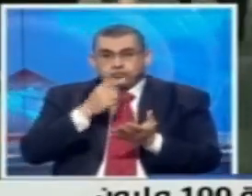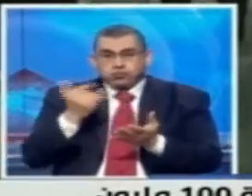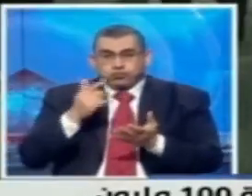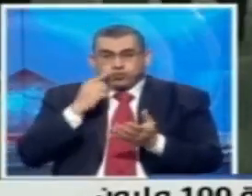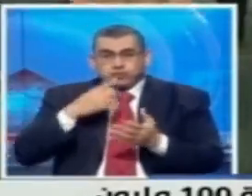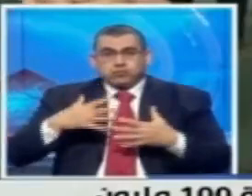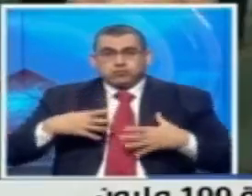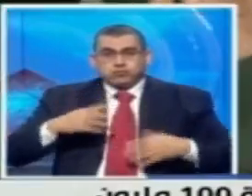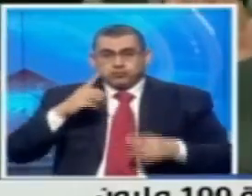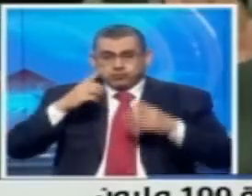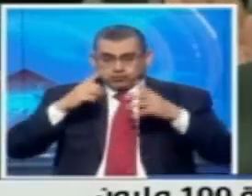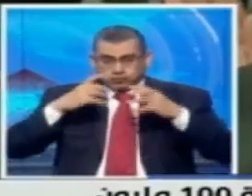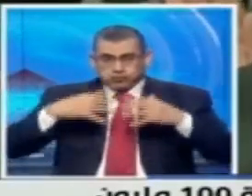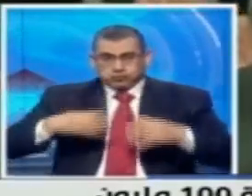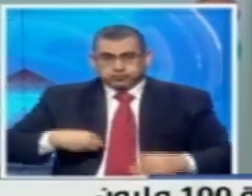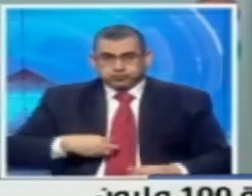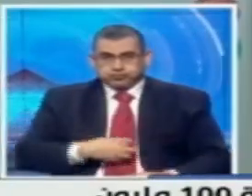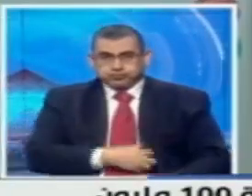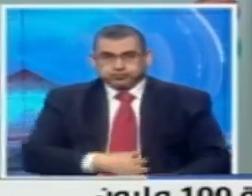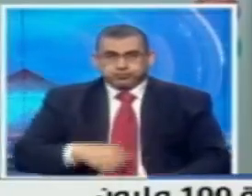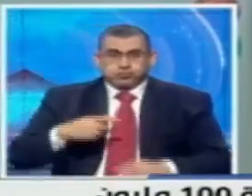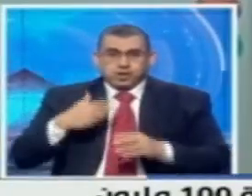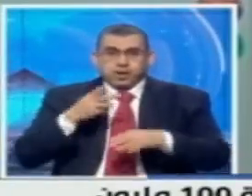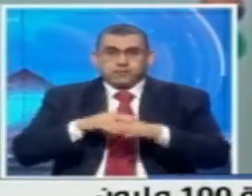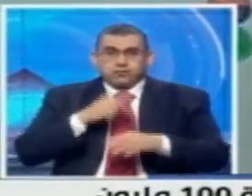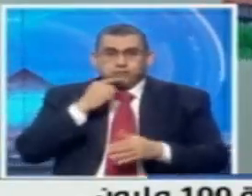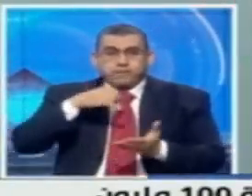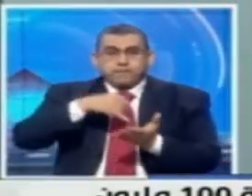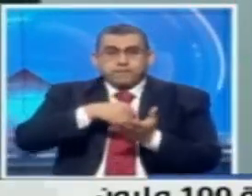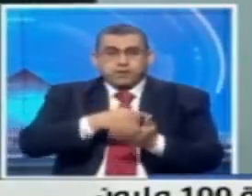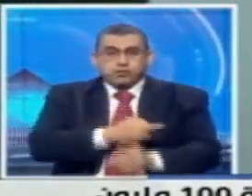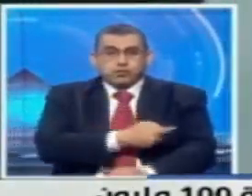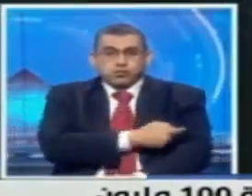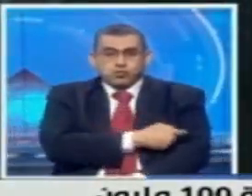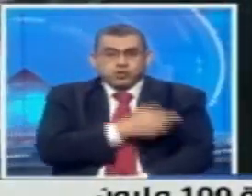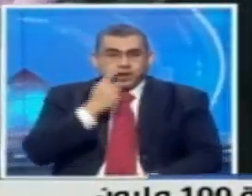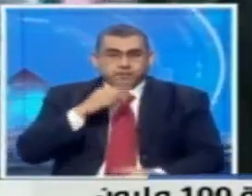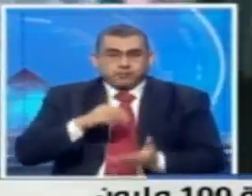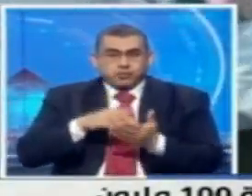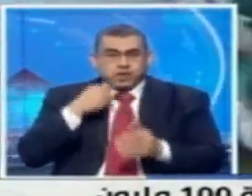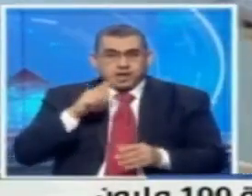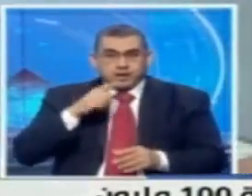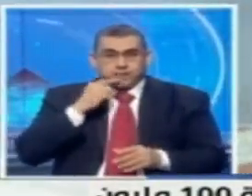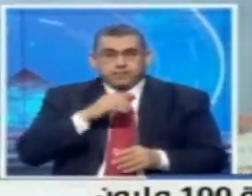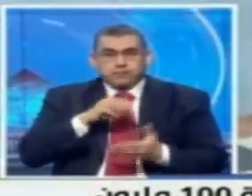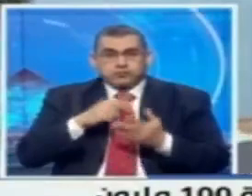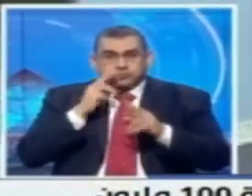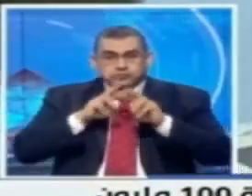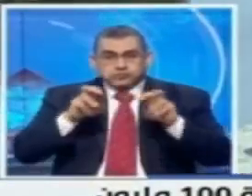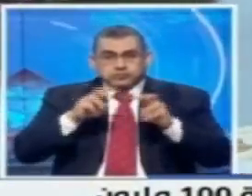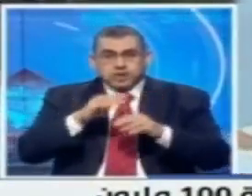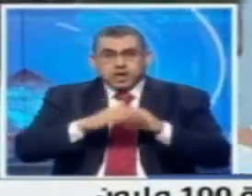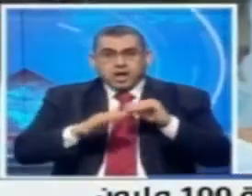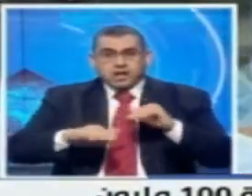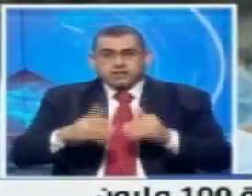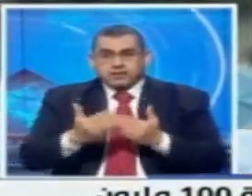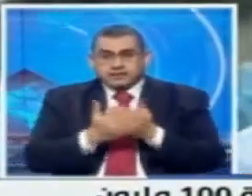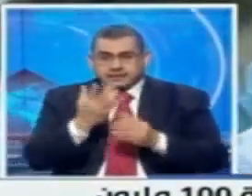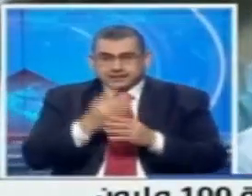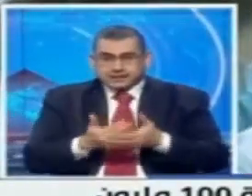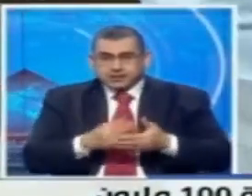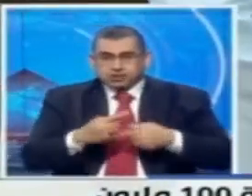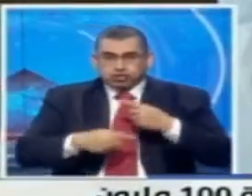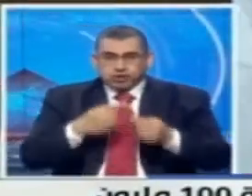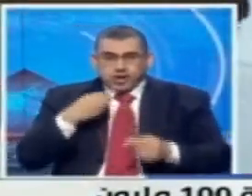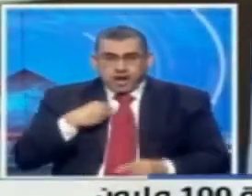ومجرفي على على الثدي كما تقوم المراكز الطبيه من خلال مبادرات الرئاسيه بمتابعه الاطفال بعد الولاده بشكل دوري